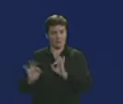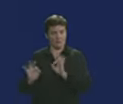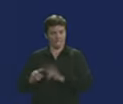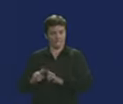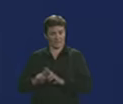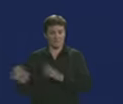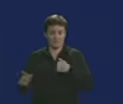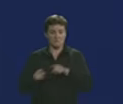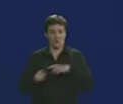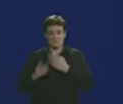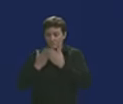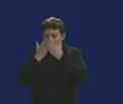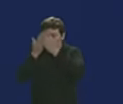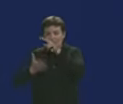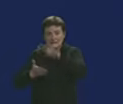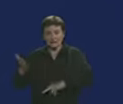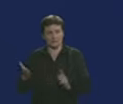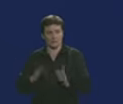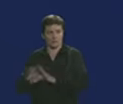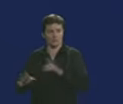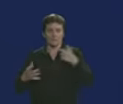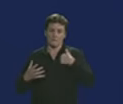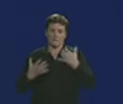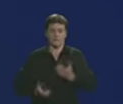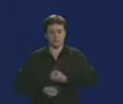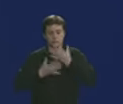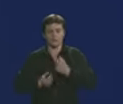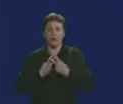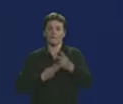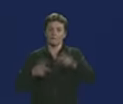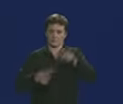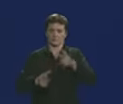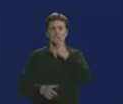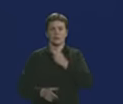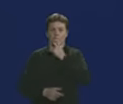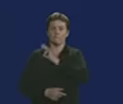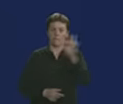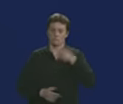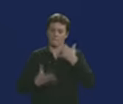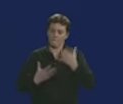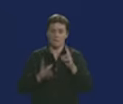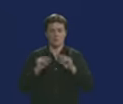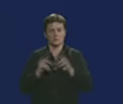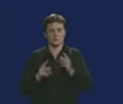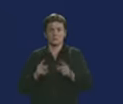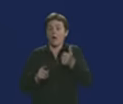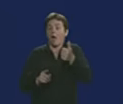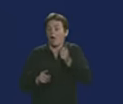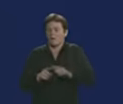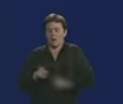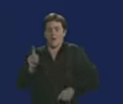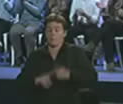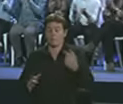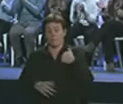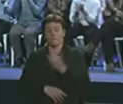ne viens pas lire un texte. Je viens parler à des compatriotes, leur parler de la seule chose qui compte,